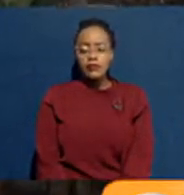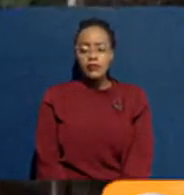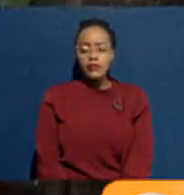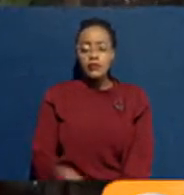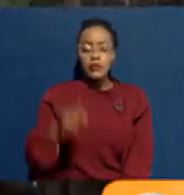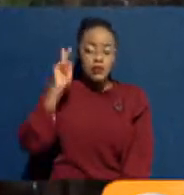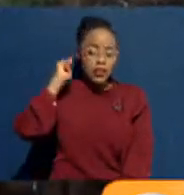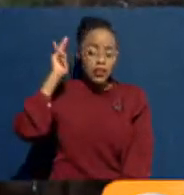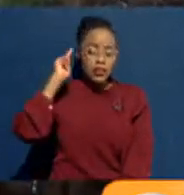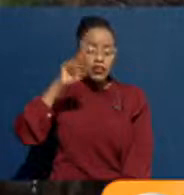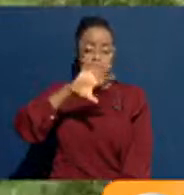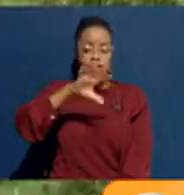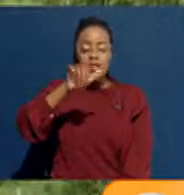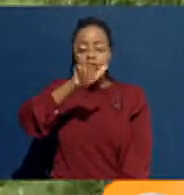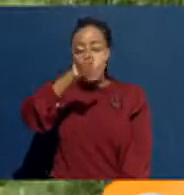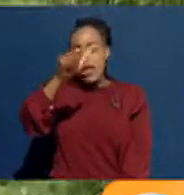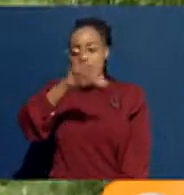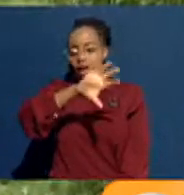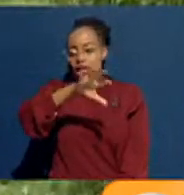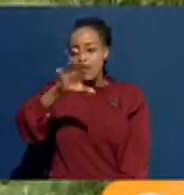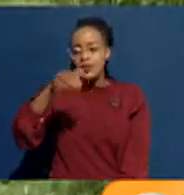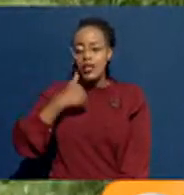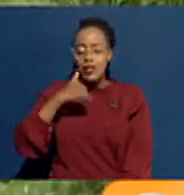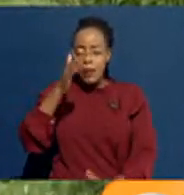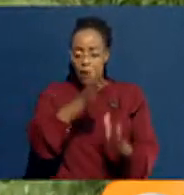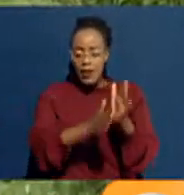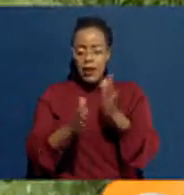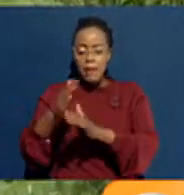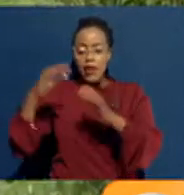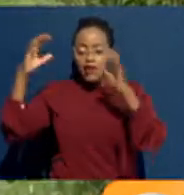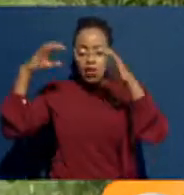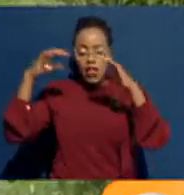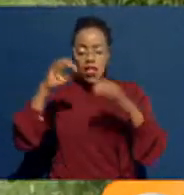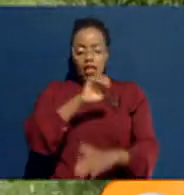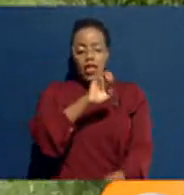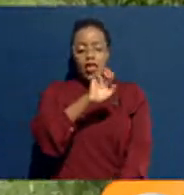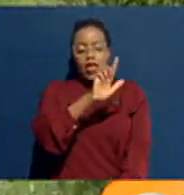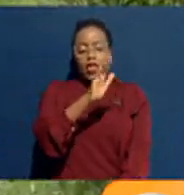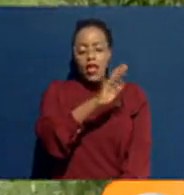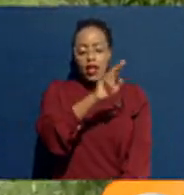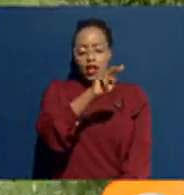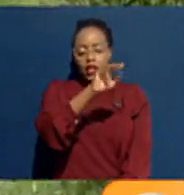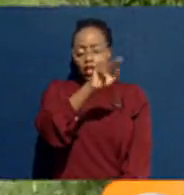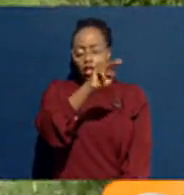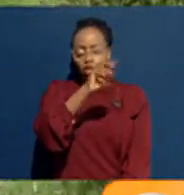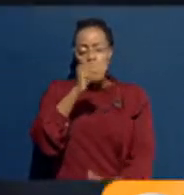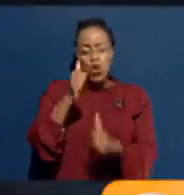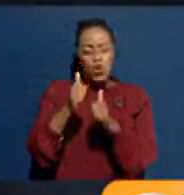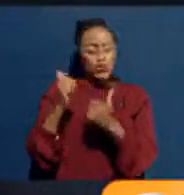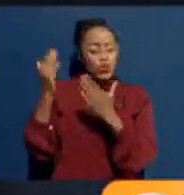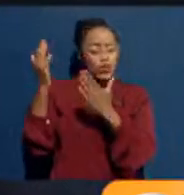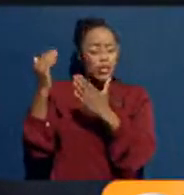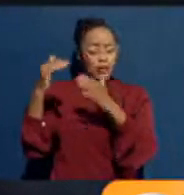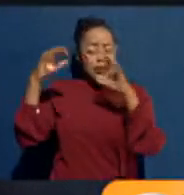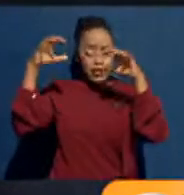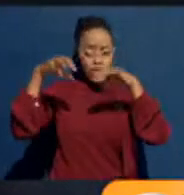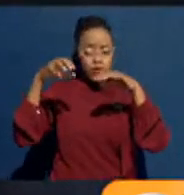Kaunti ya Kisii kama kaunti nyingine nchini imekuwa ikijiandaa kwa mvua ya elnino iliyobashiriwa kunyesha hapa.